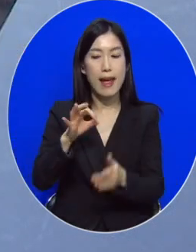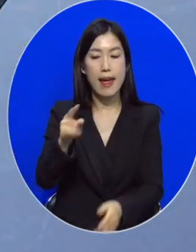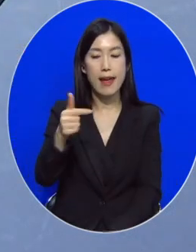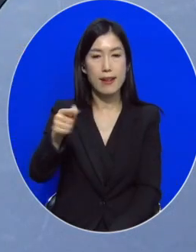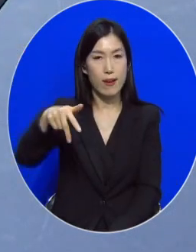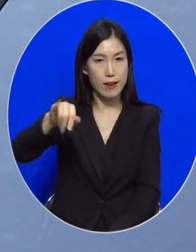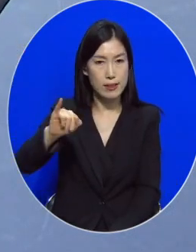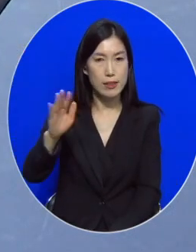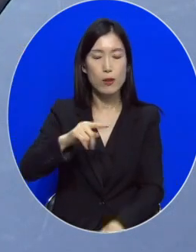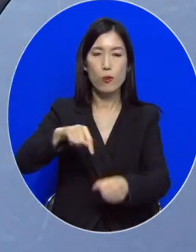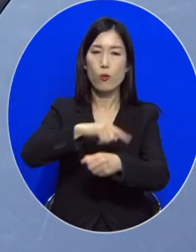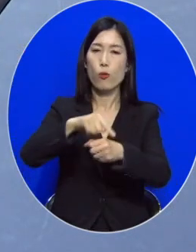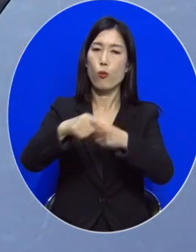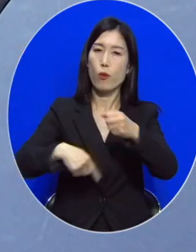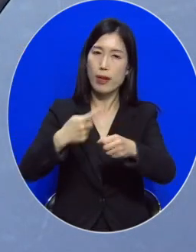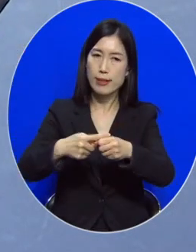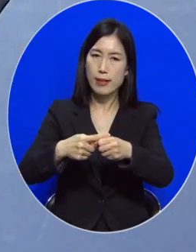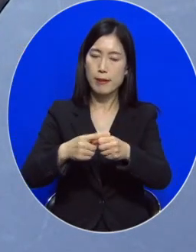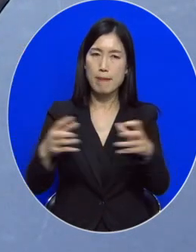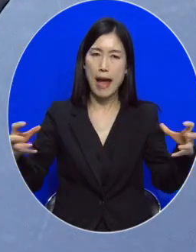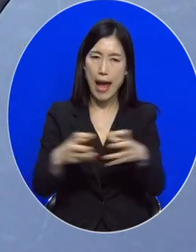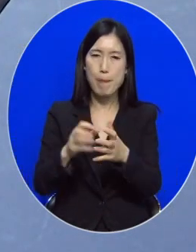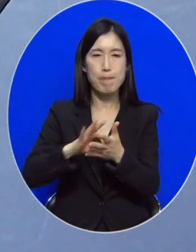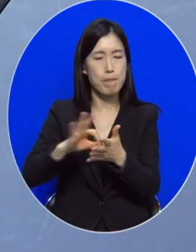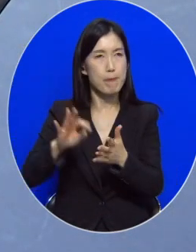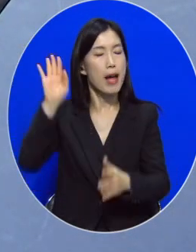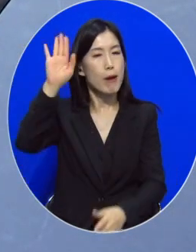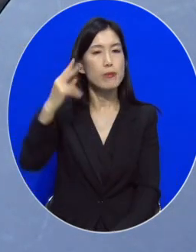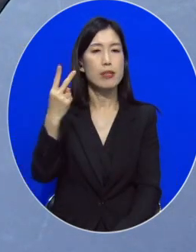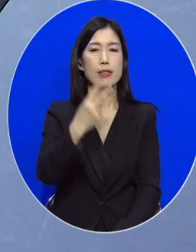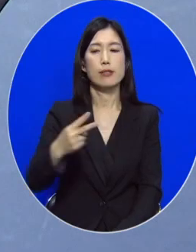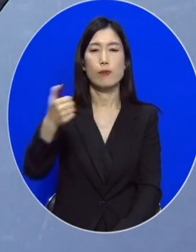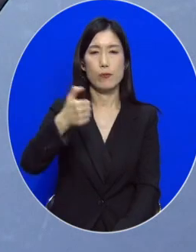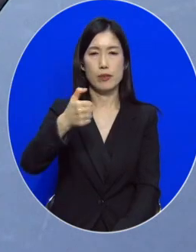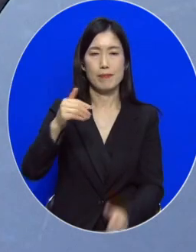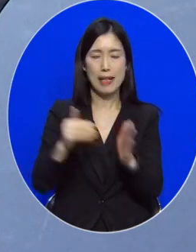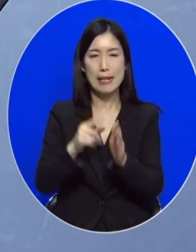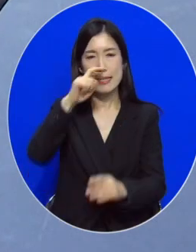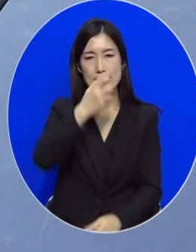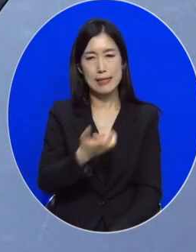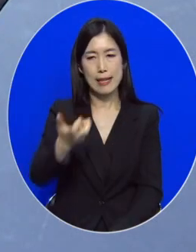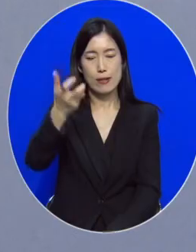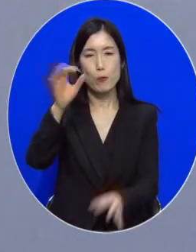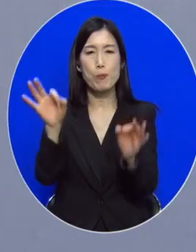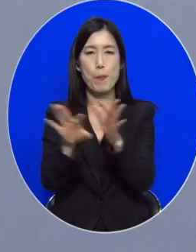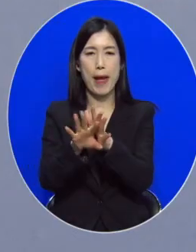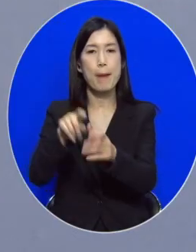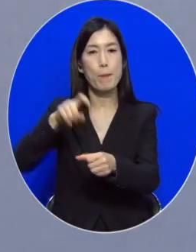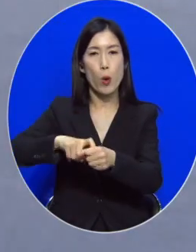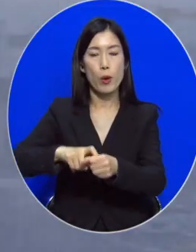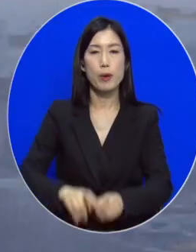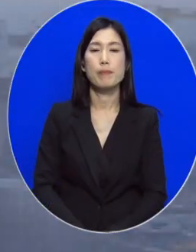조화로운 활용을 통해서 2050 탄소 중립 달성을 실현할 것이라고 밝혔습니다